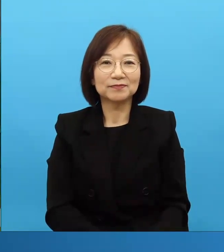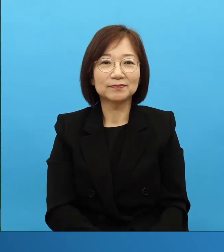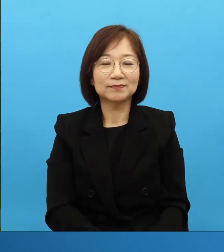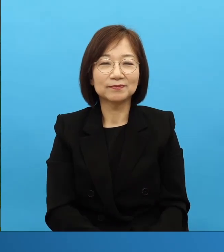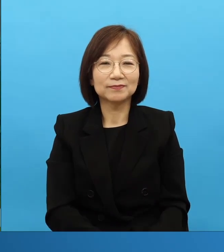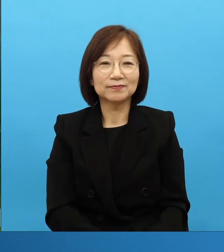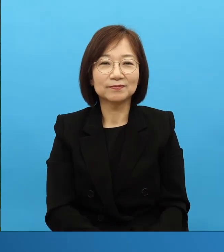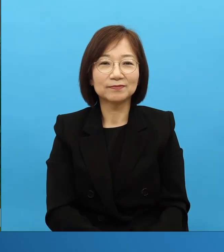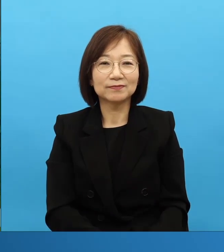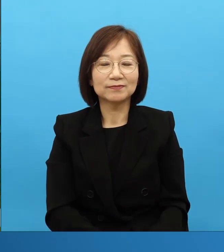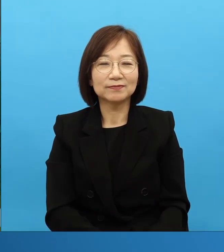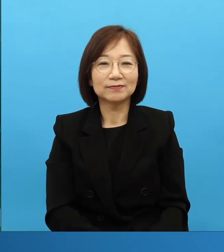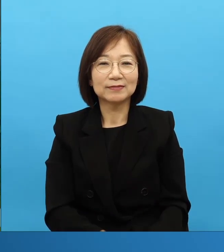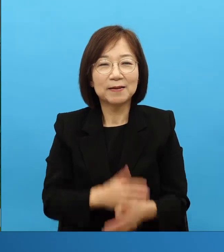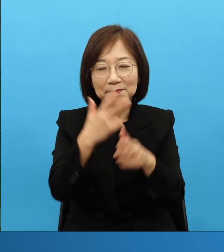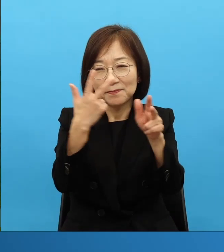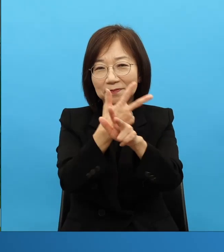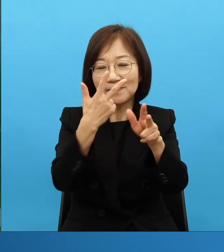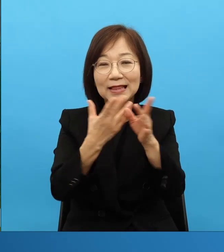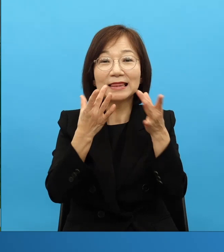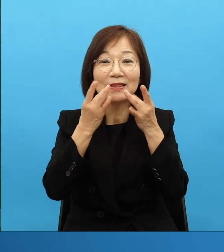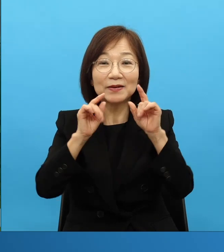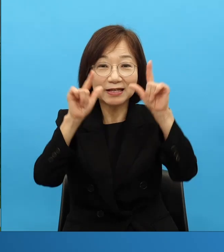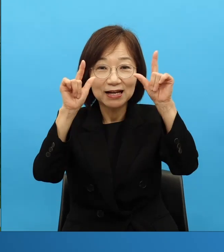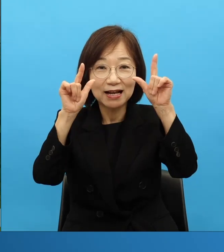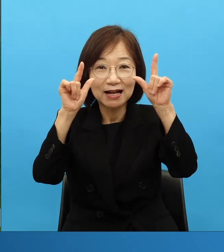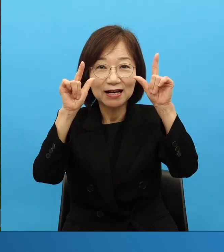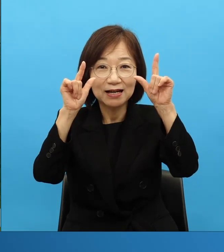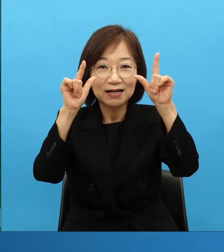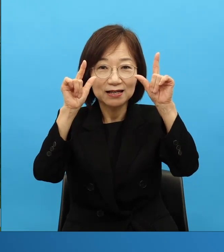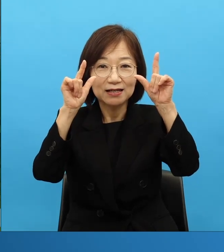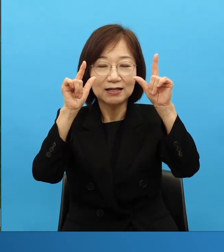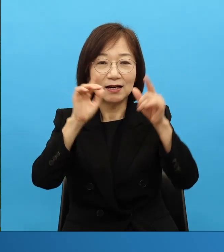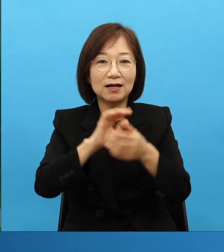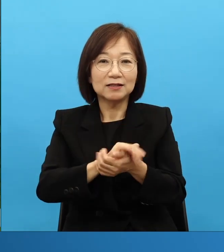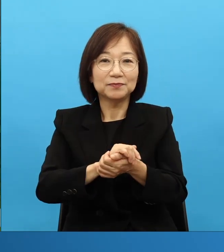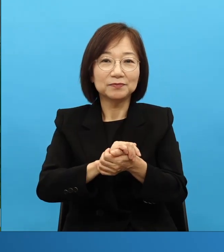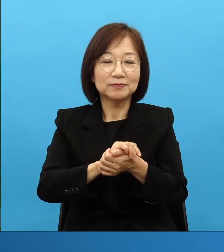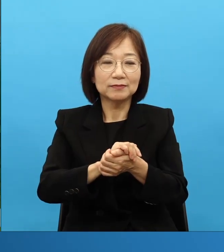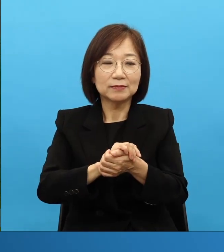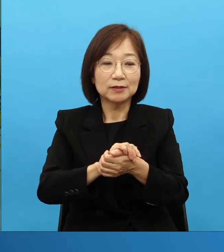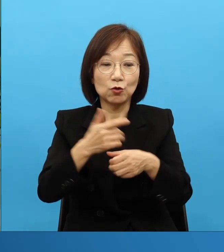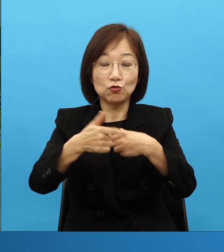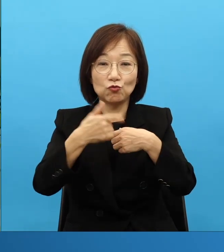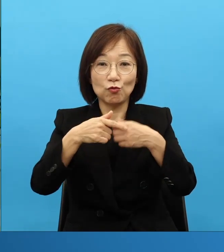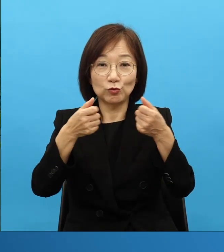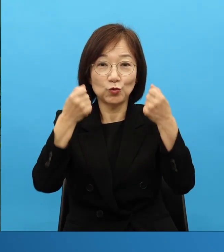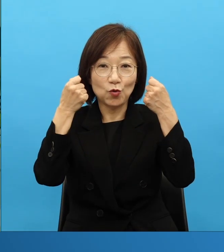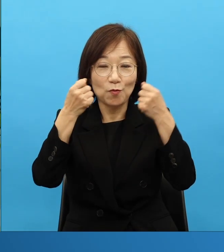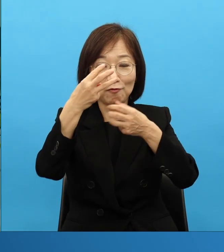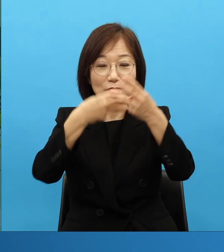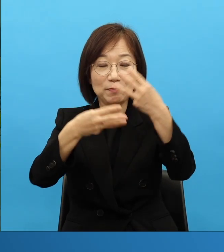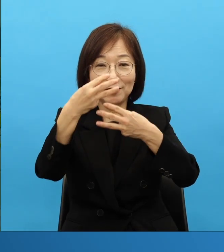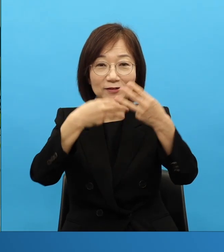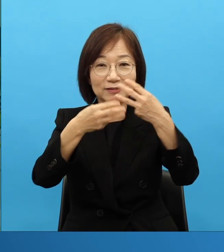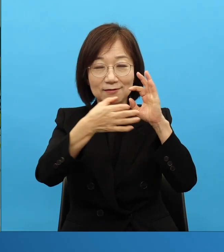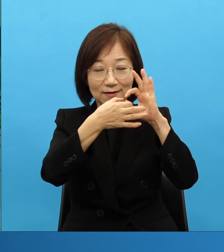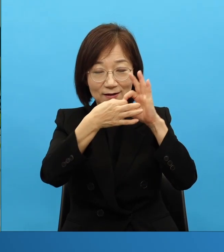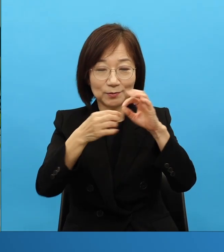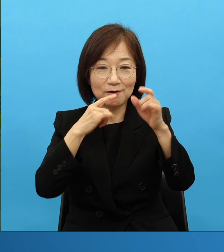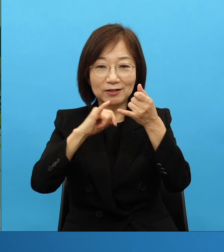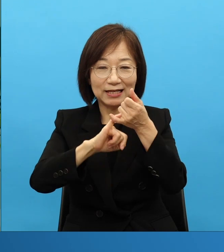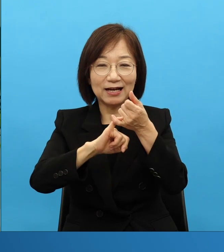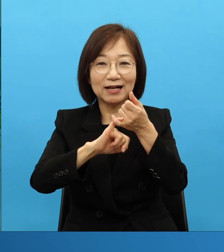그리고 매주 토요일마다 주일학교를 졸업한 렘넌트들이 계속해서